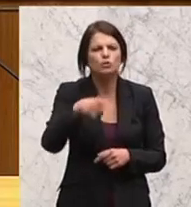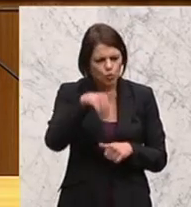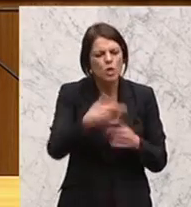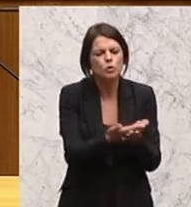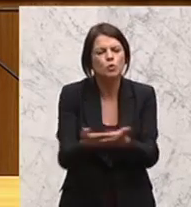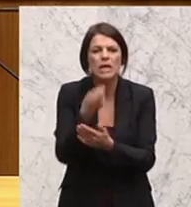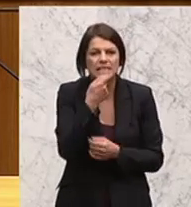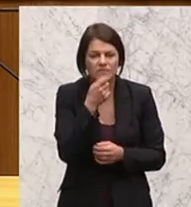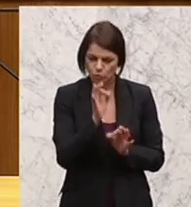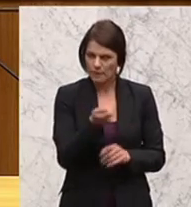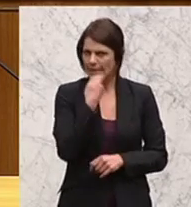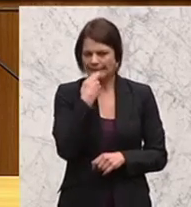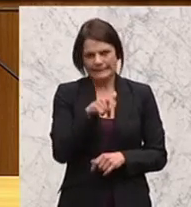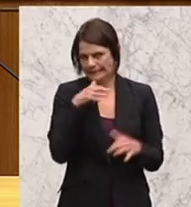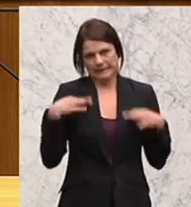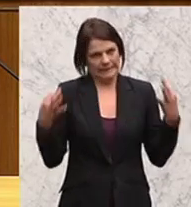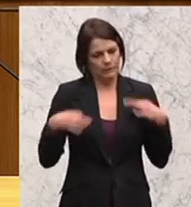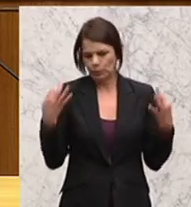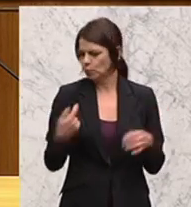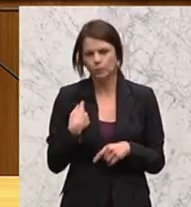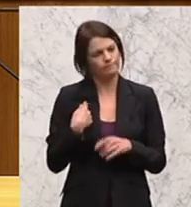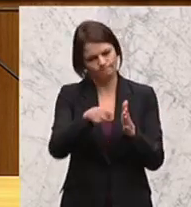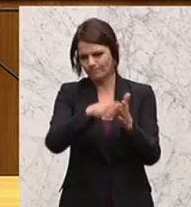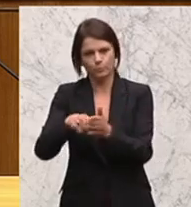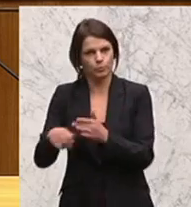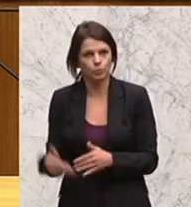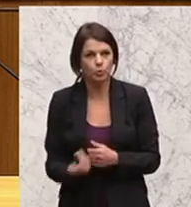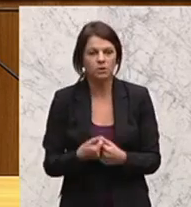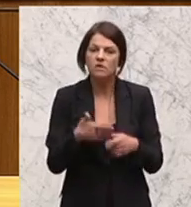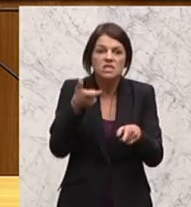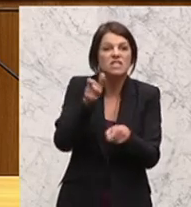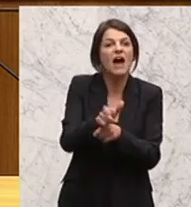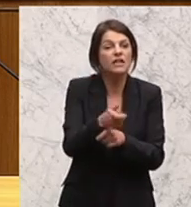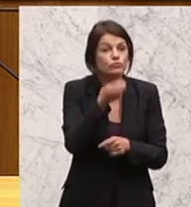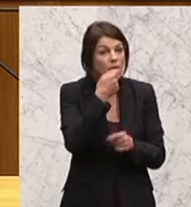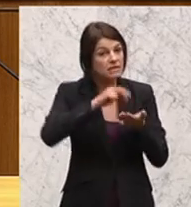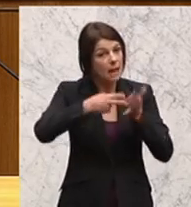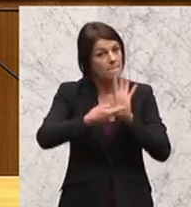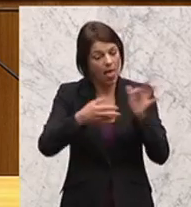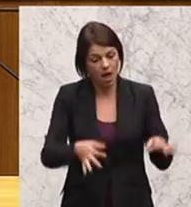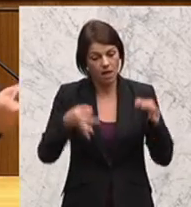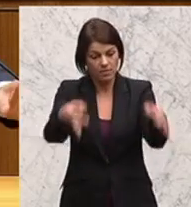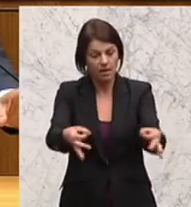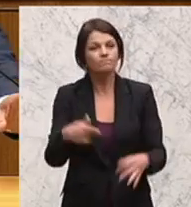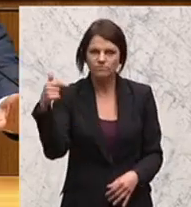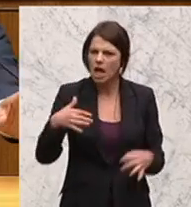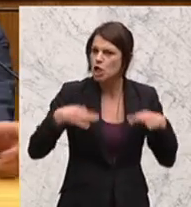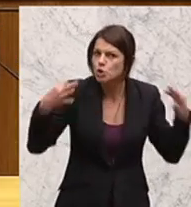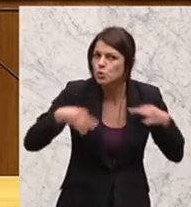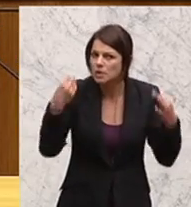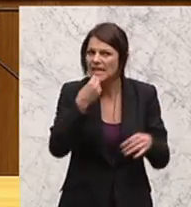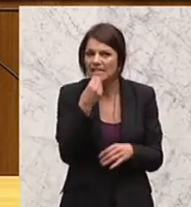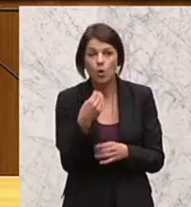dürfen, weil gewisse Speisen ungesund sind. Und daher geben wir einen Zwangsspeiseplan vor, der ausschließlich gesund oder vielleicht